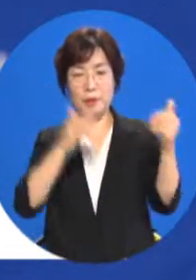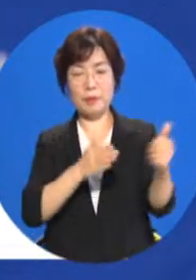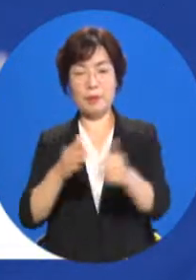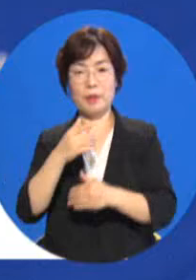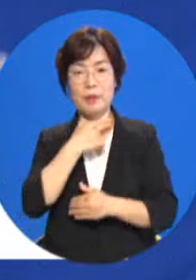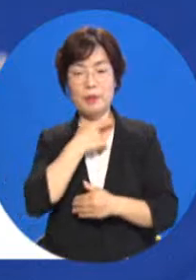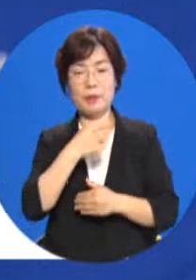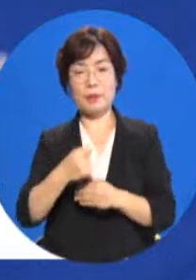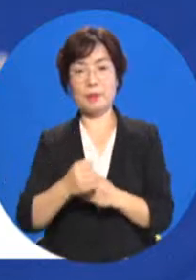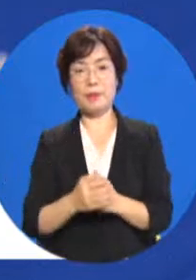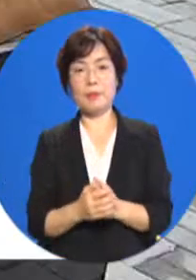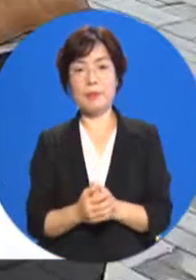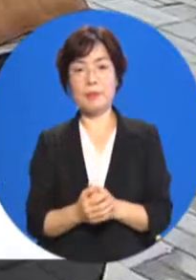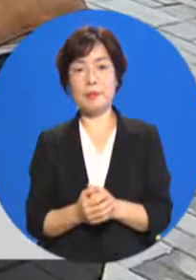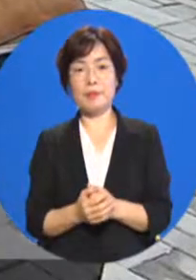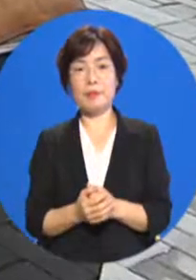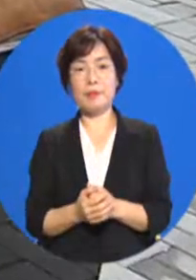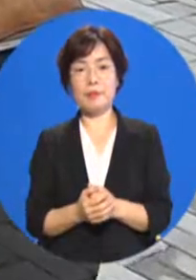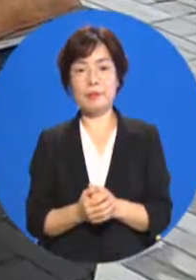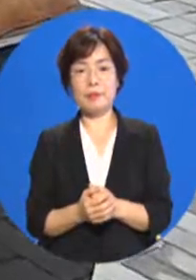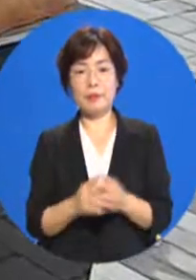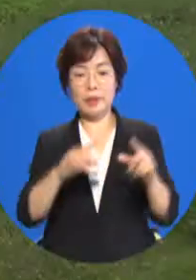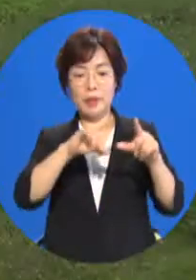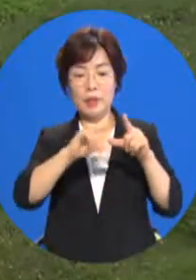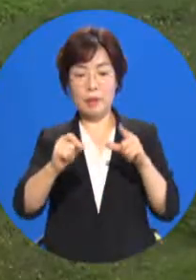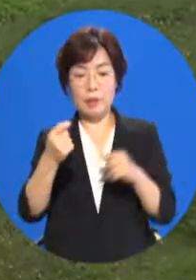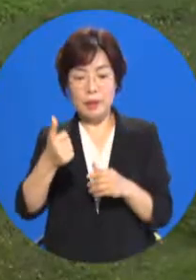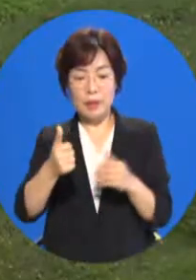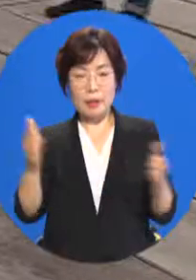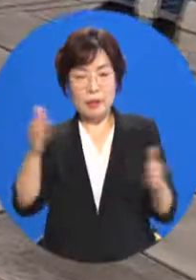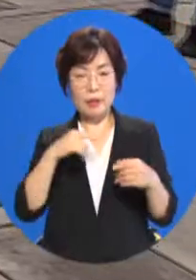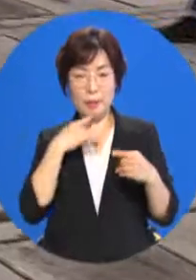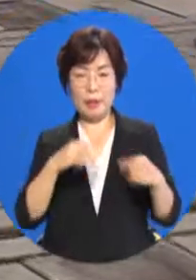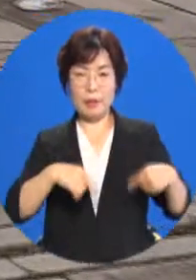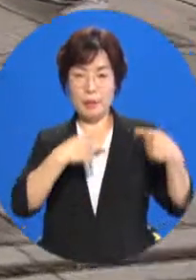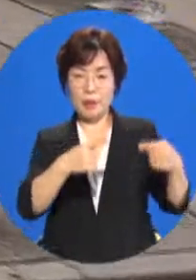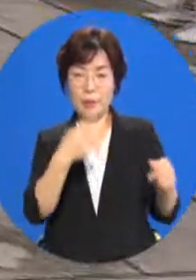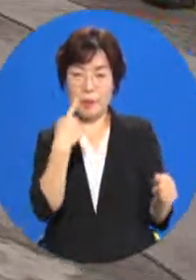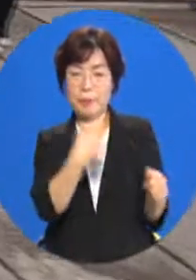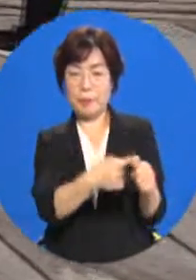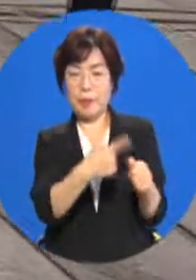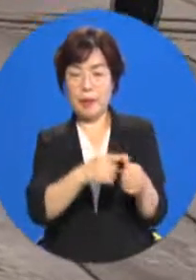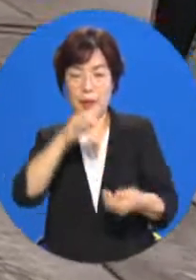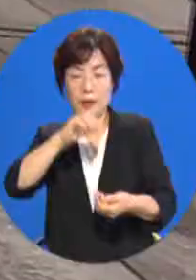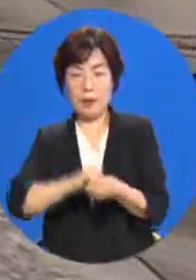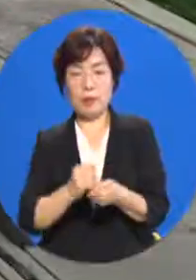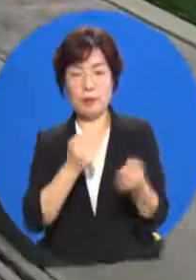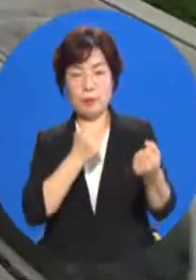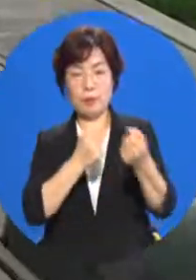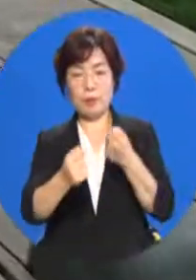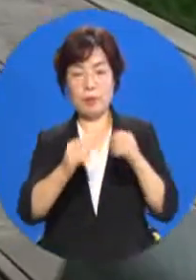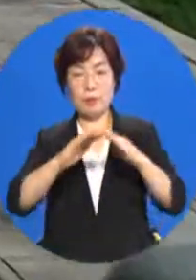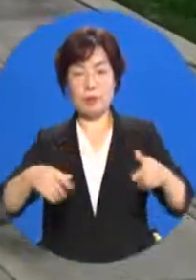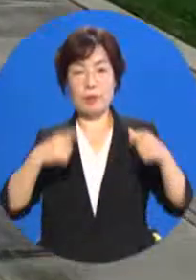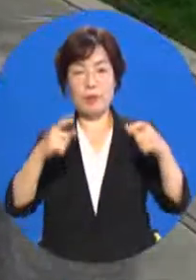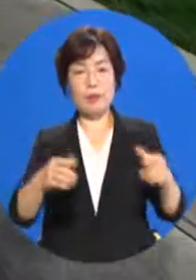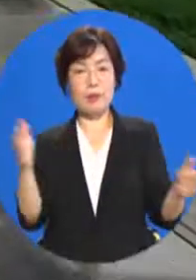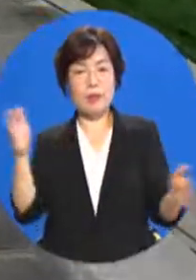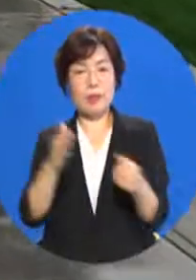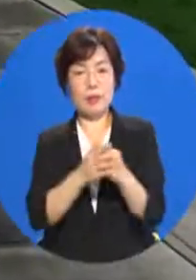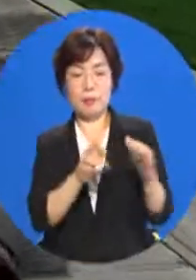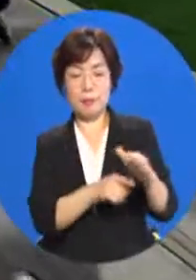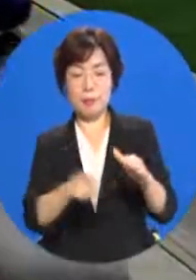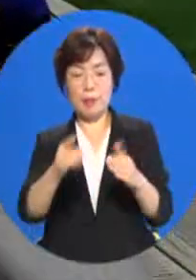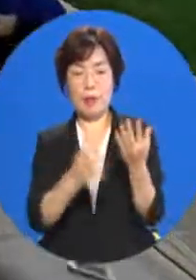성장해 가시기를 바랍니다. 일부 소수 학생들만의 참여라는 비판과 한계에도 전남 학생들의